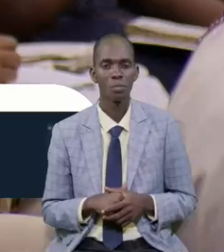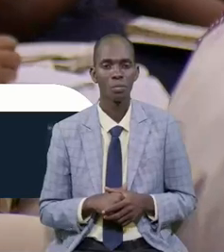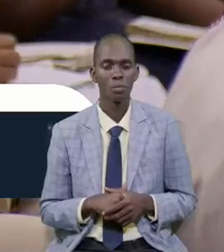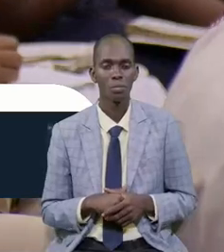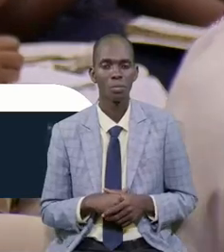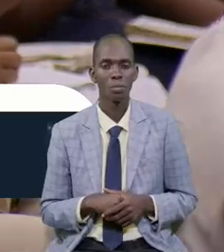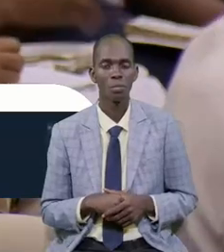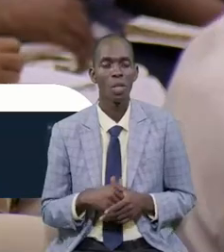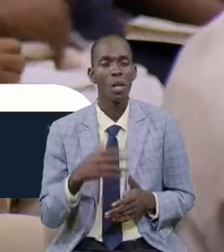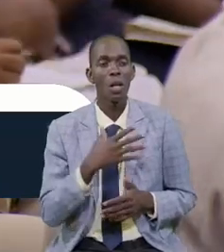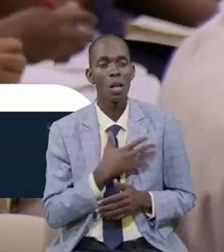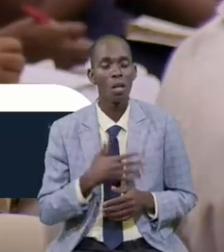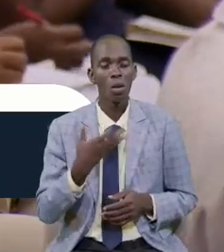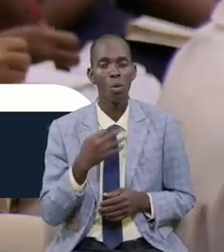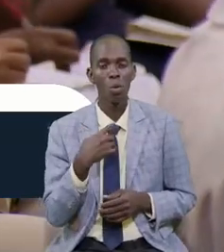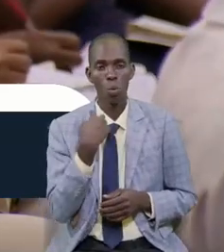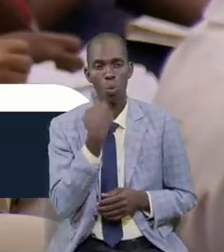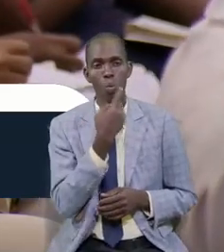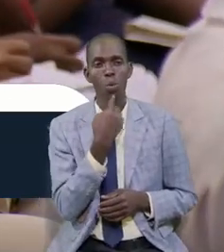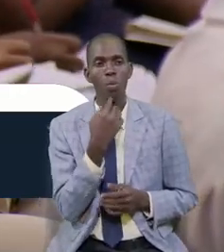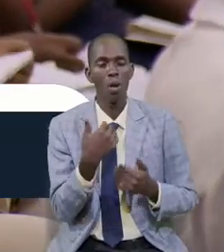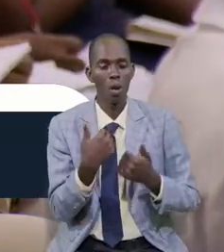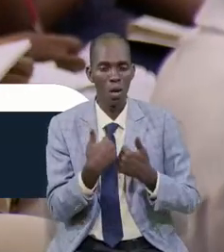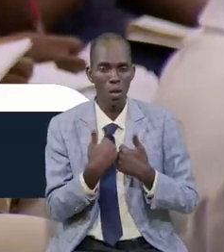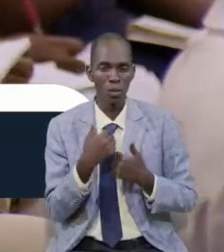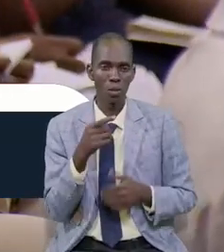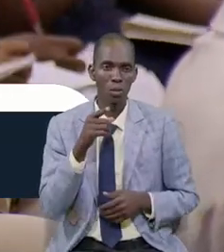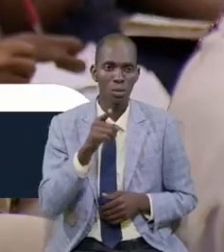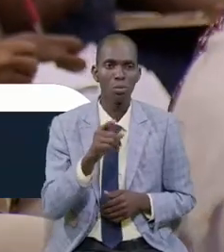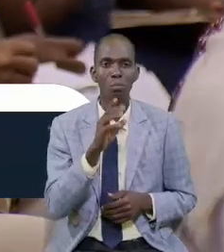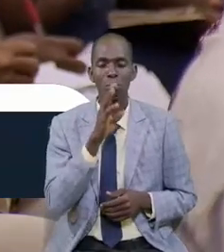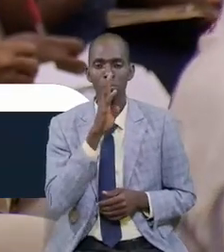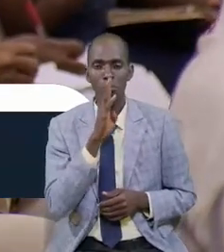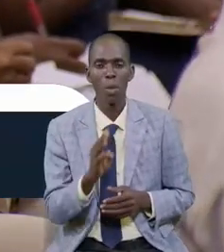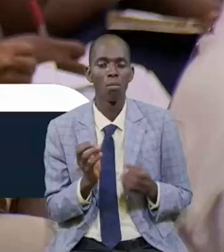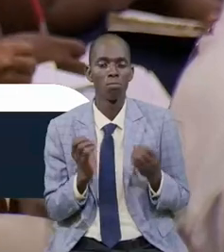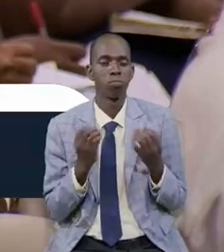11. Et qui redoutais-tu?